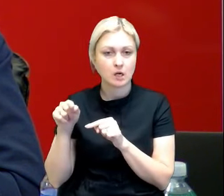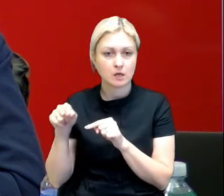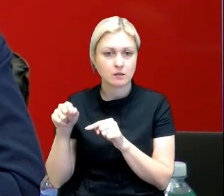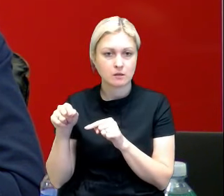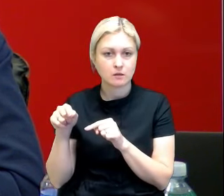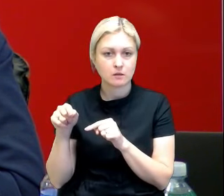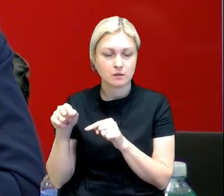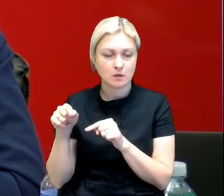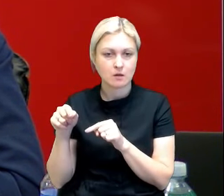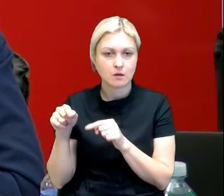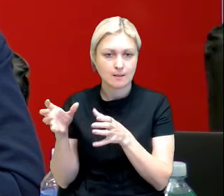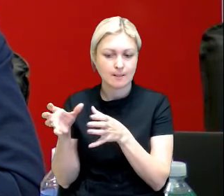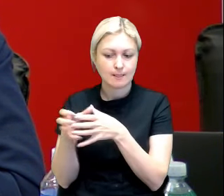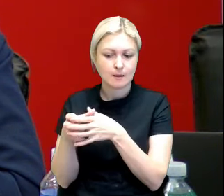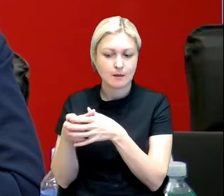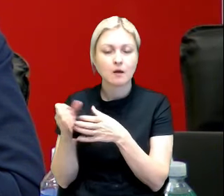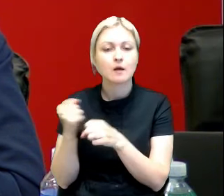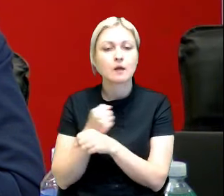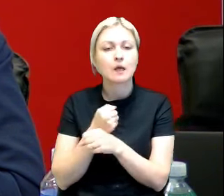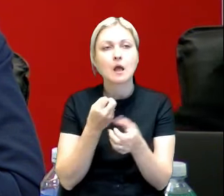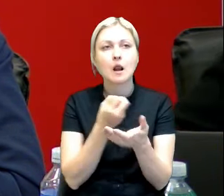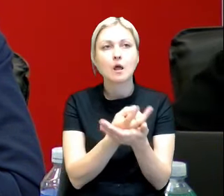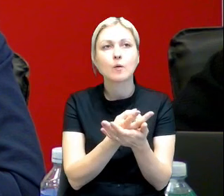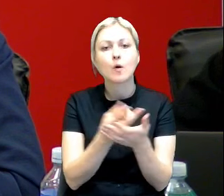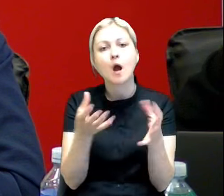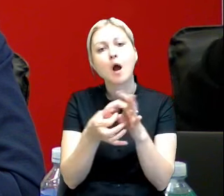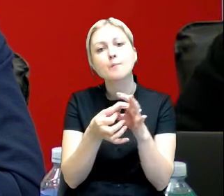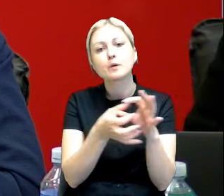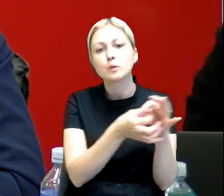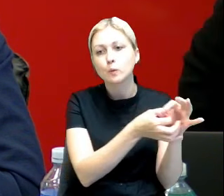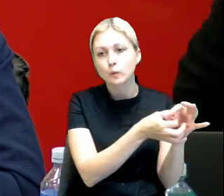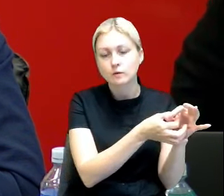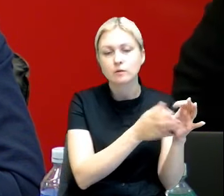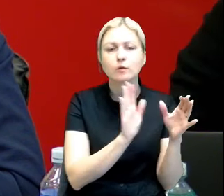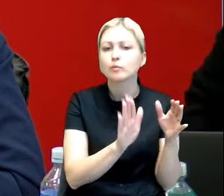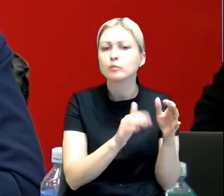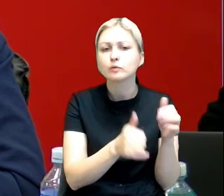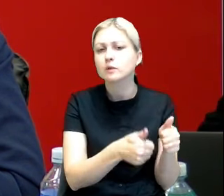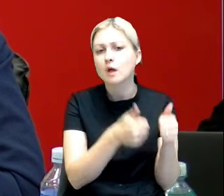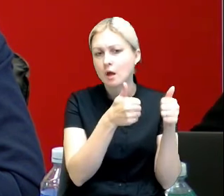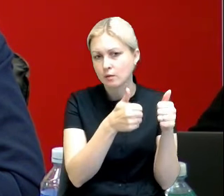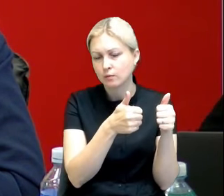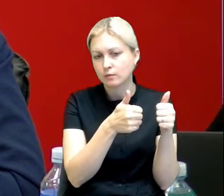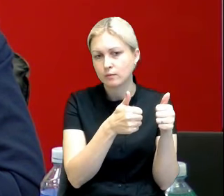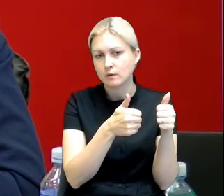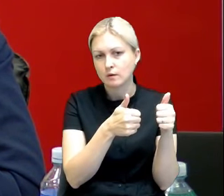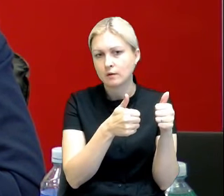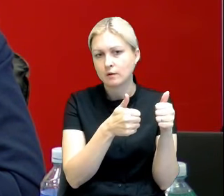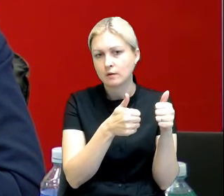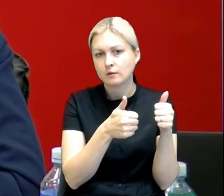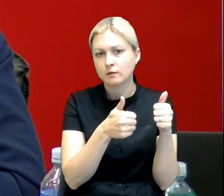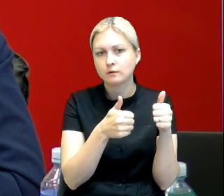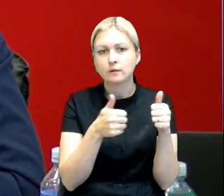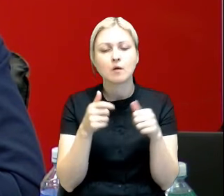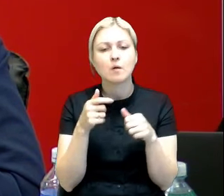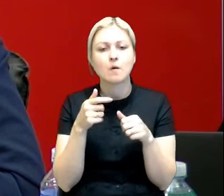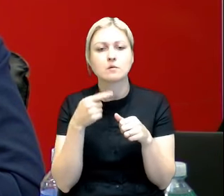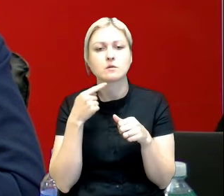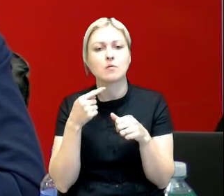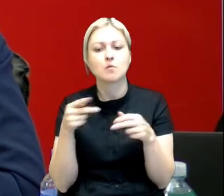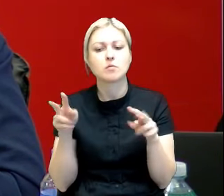reikiajungti ligonines kad tai bus labai gerai ir pagrindinis dėmuo buvo tame kad nereikia